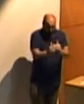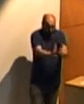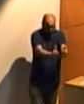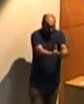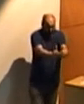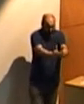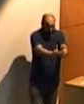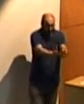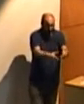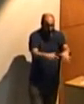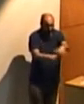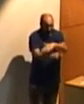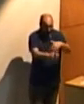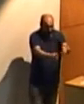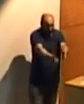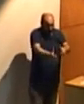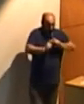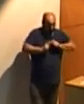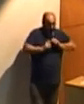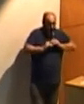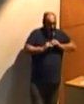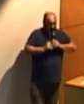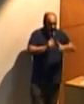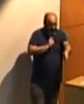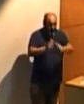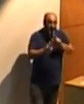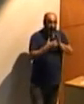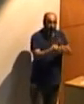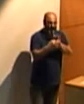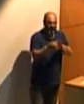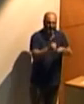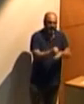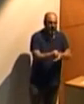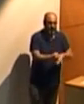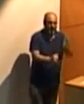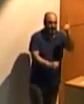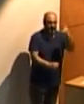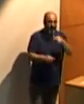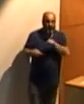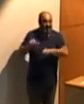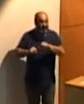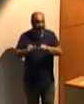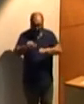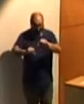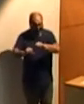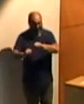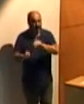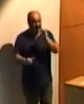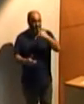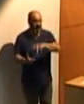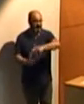le vivant la rue sur fond d' beaucoup plus que la chimie un cristal est fondée par la chimie